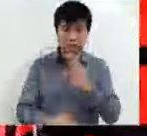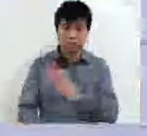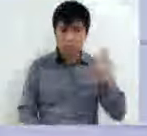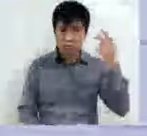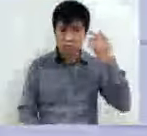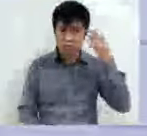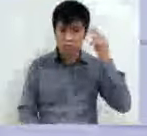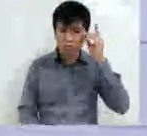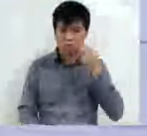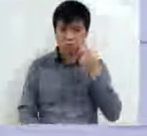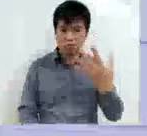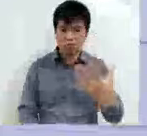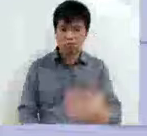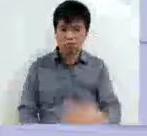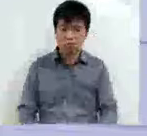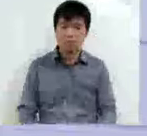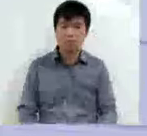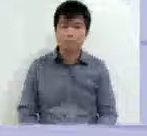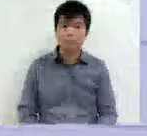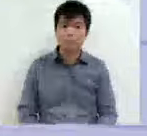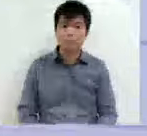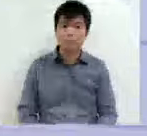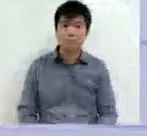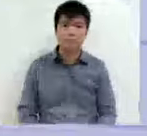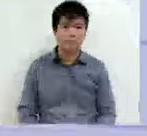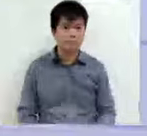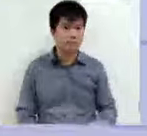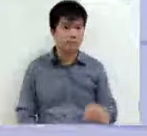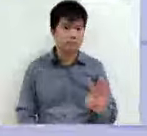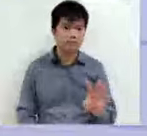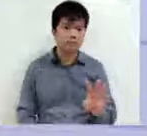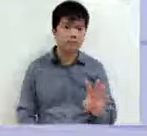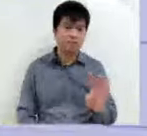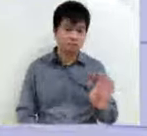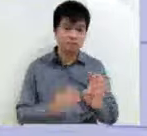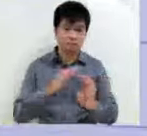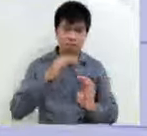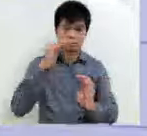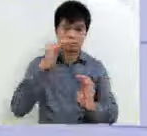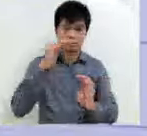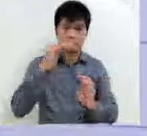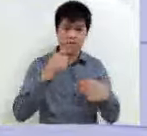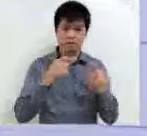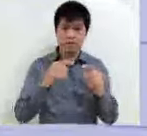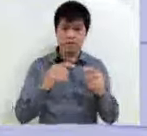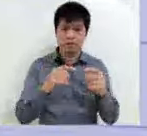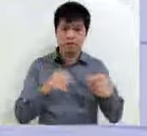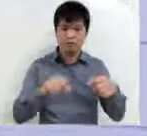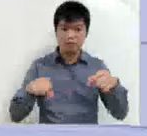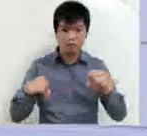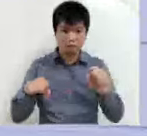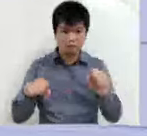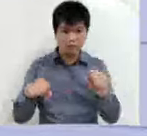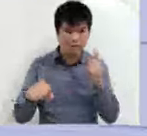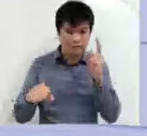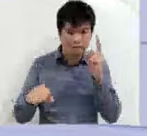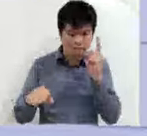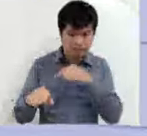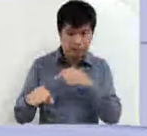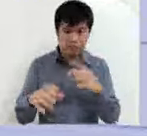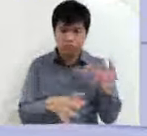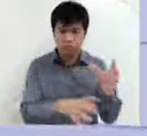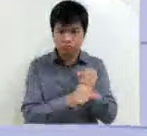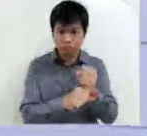5. Mahigit 4 piraso ng peking handle grip ng motorsiklo ang nasabat ng mga otoridad sa isang bodega sa